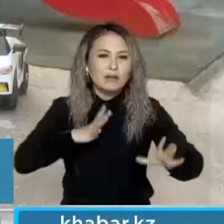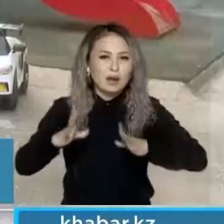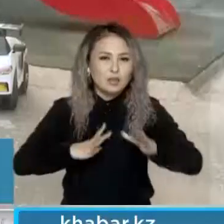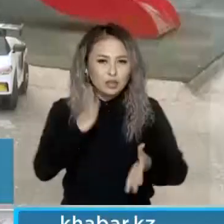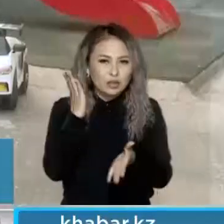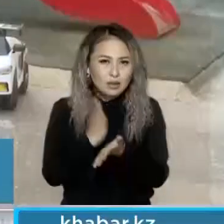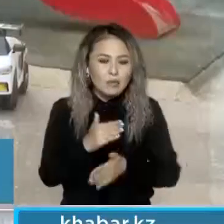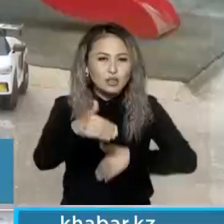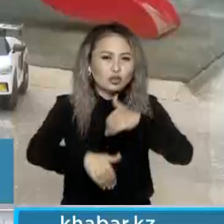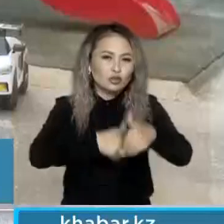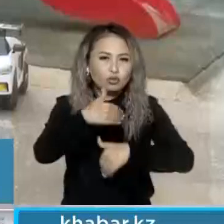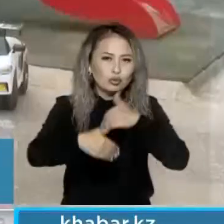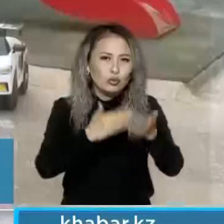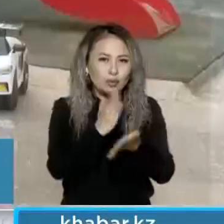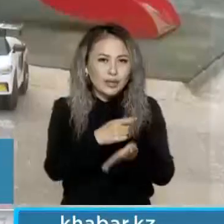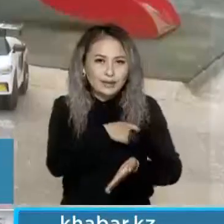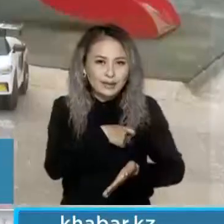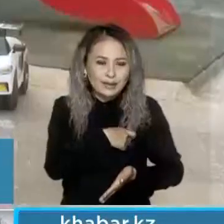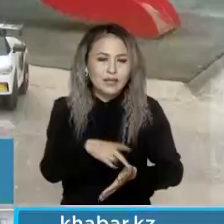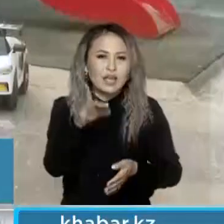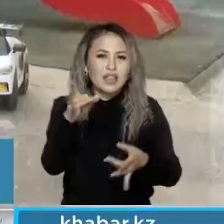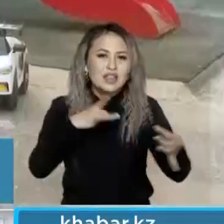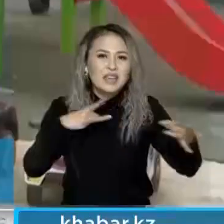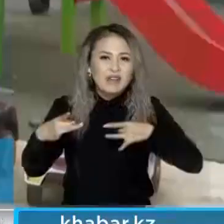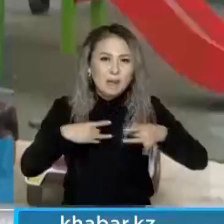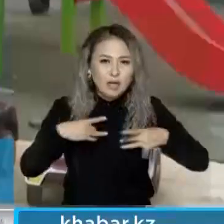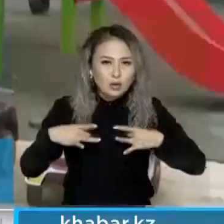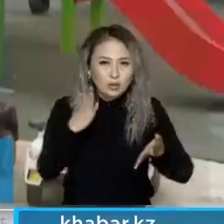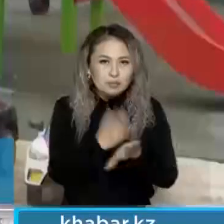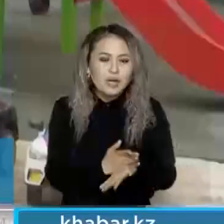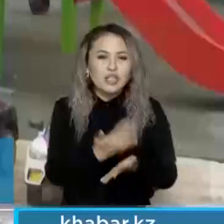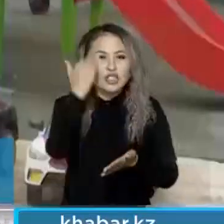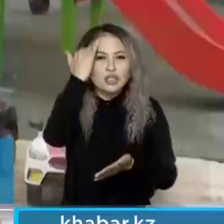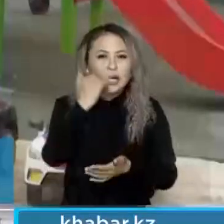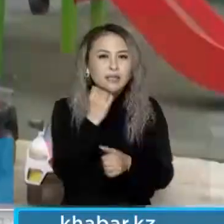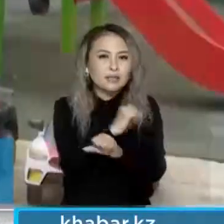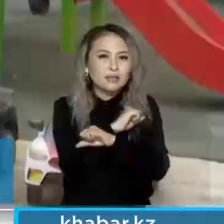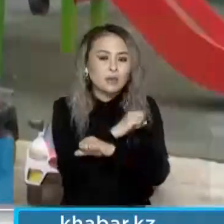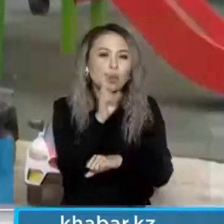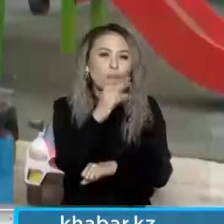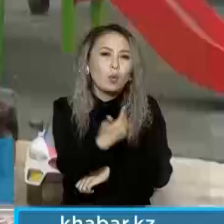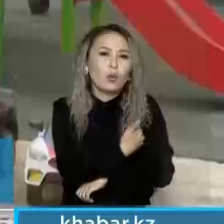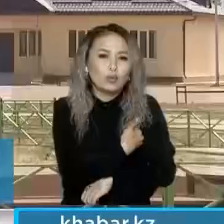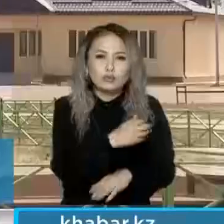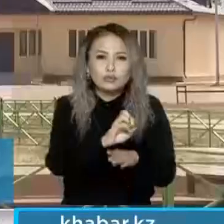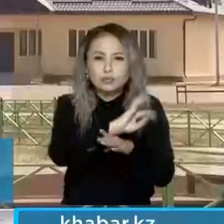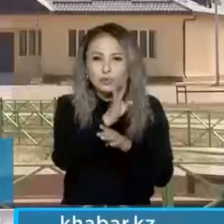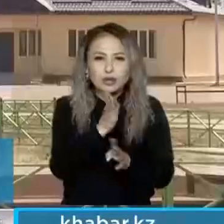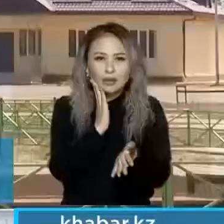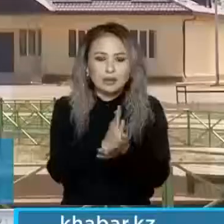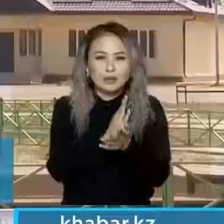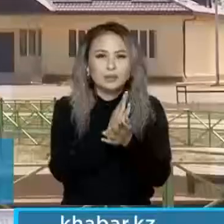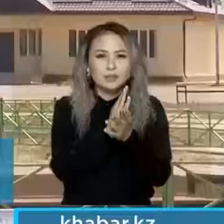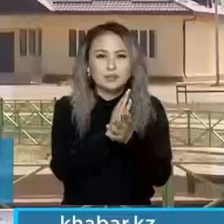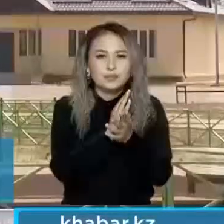Жаңағы жүзу бойынша нұсқаушы бар, невропатолог врачтар бар. Жазғы демалыстарын жақсы өткізуге барлық жағдай жасалған. Биылғы кезде